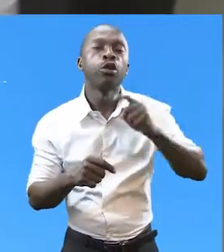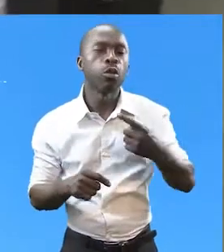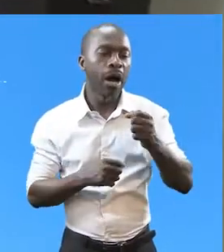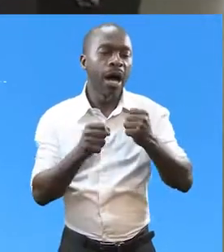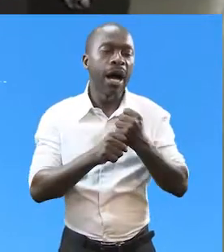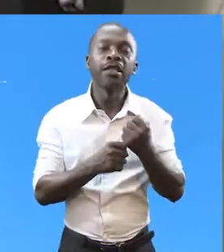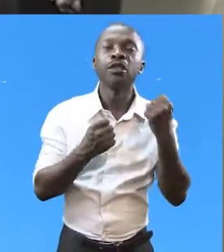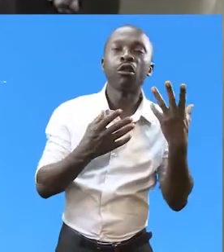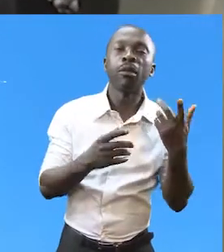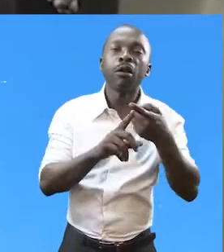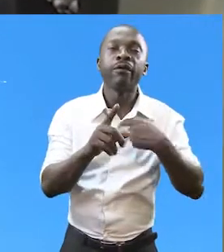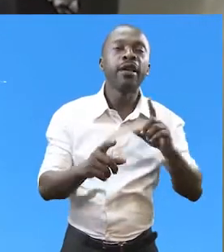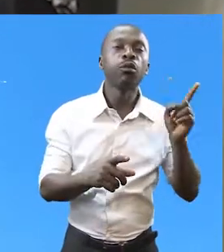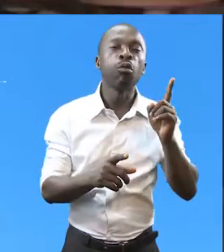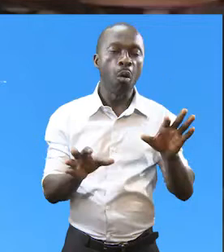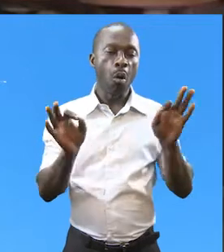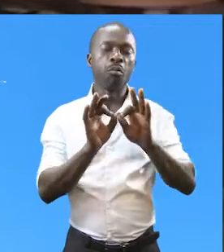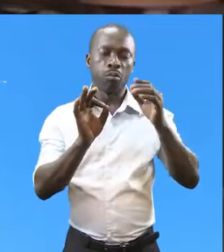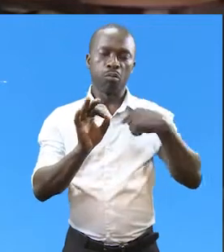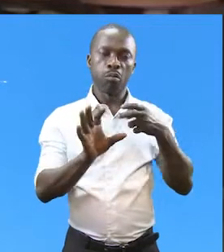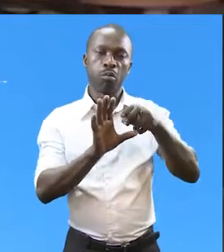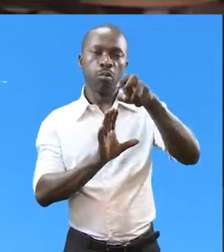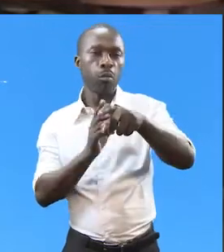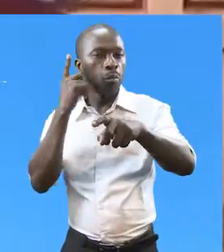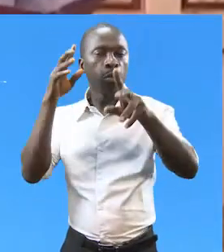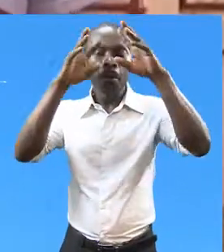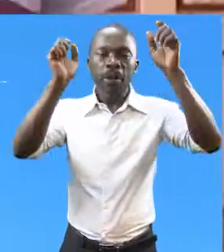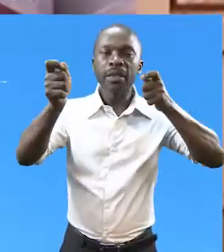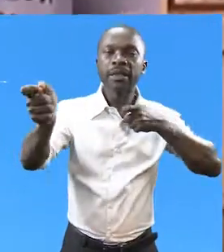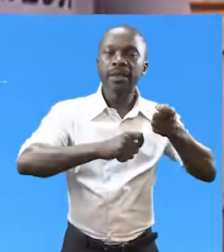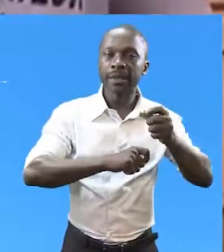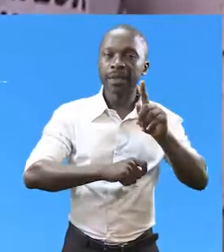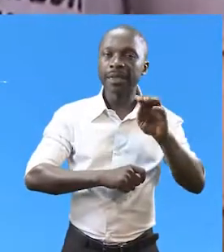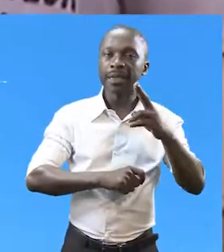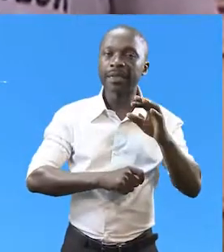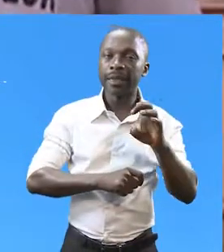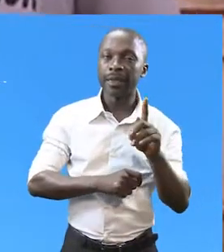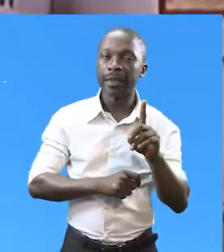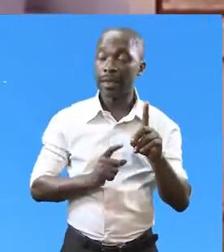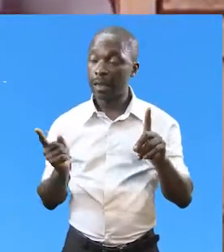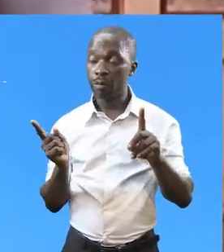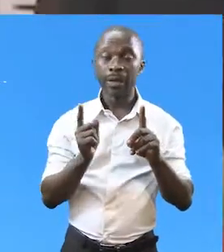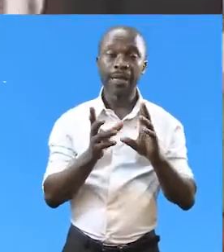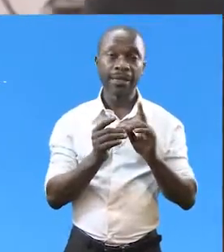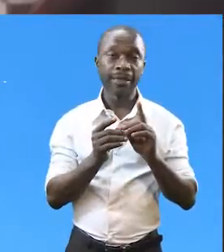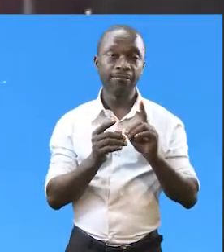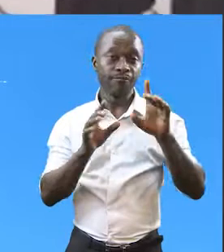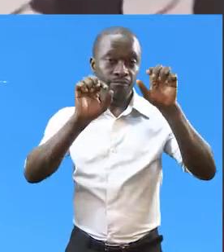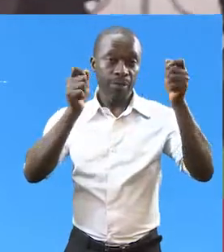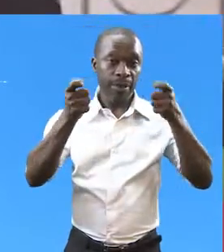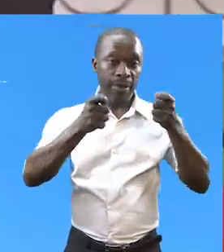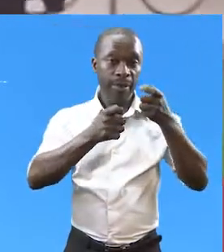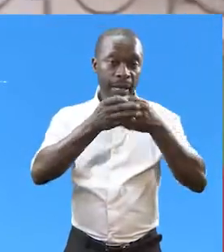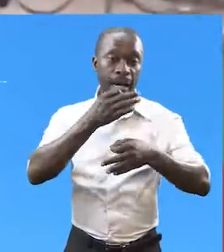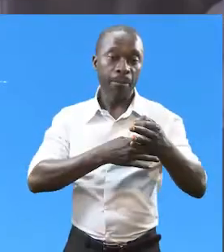bonne province pour être président du Tchad ». Ce dernier a annoncé publiquement qu'il sera candidat à l'élection présidentielle. À sa